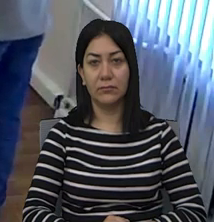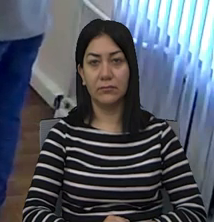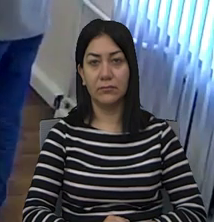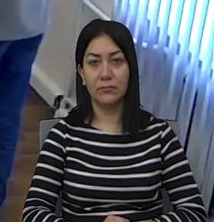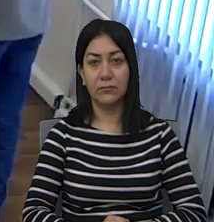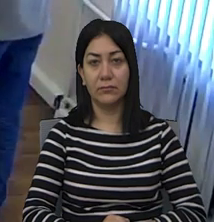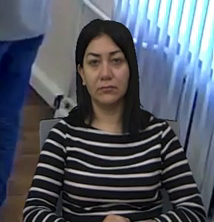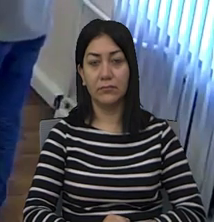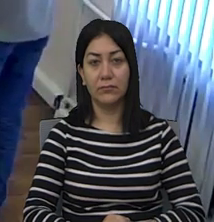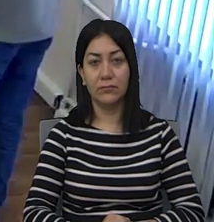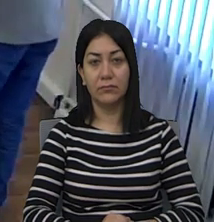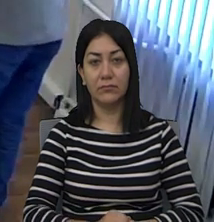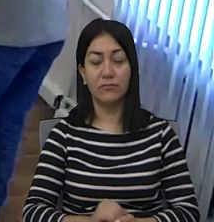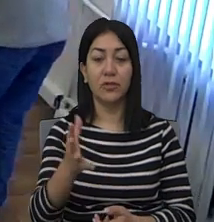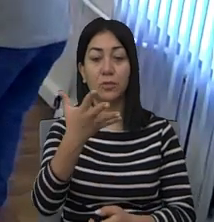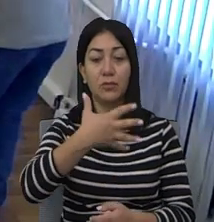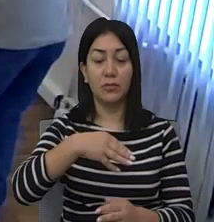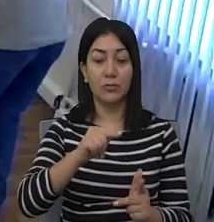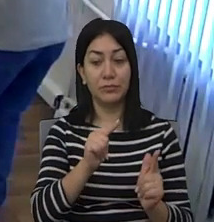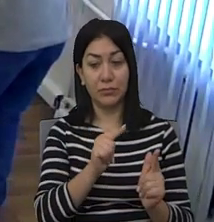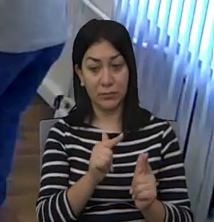Կարծում եմ բոլորս պատրաստ ենք,